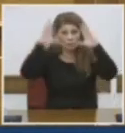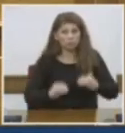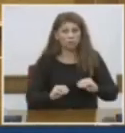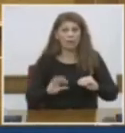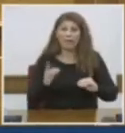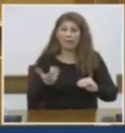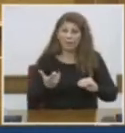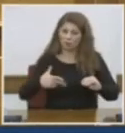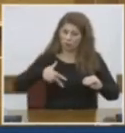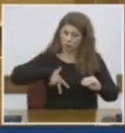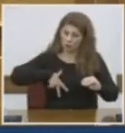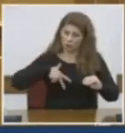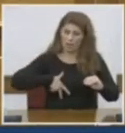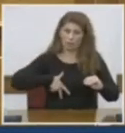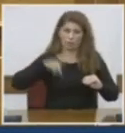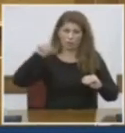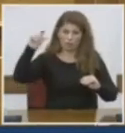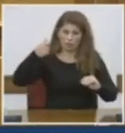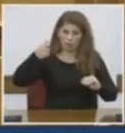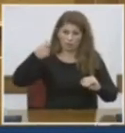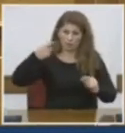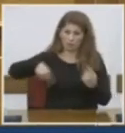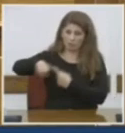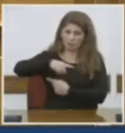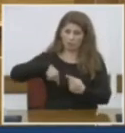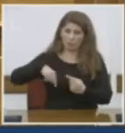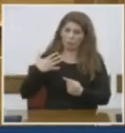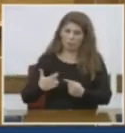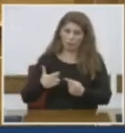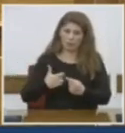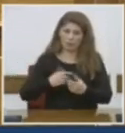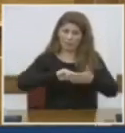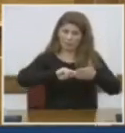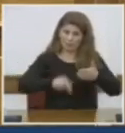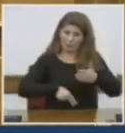που θα δίνει προνομιακά συμβόλαια σε ορισμένα συμφέροντα?